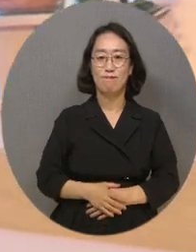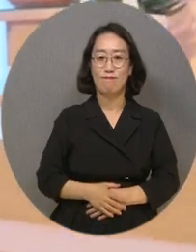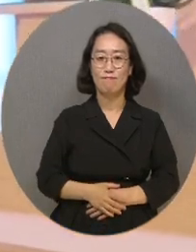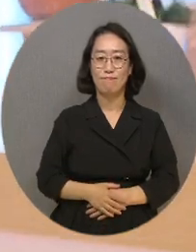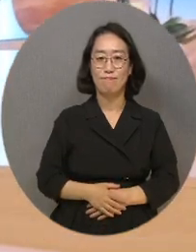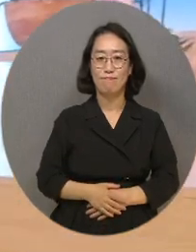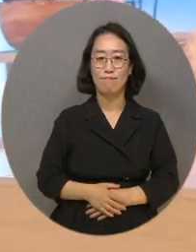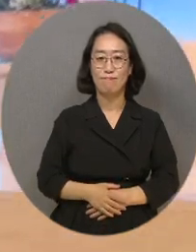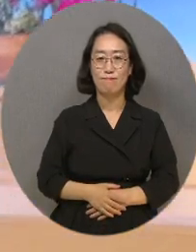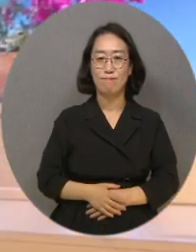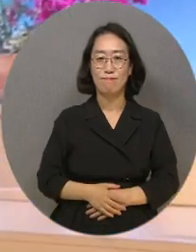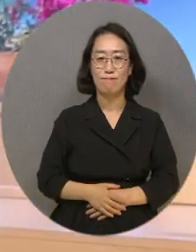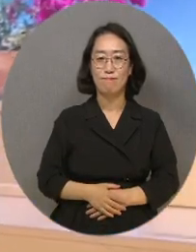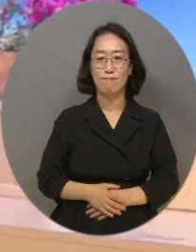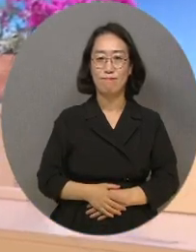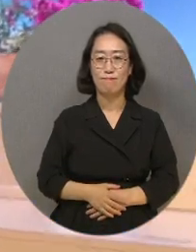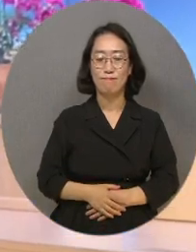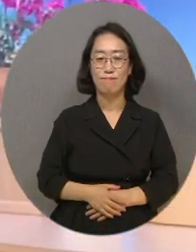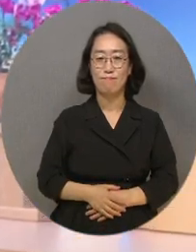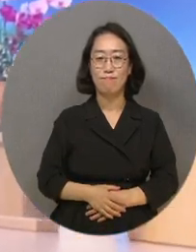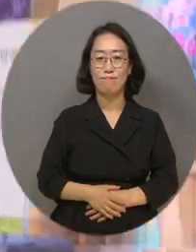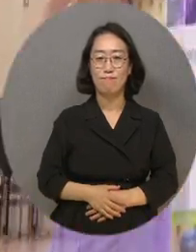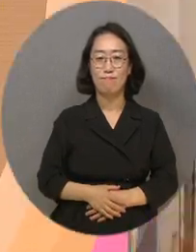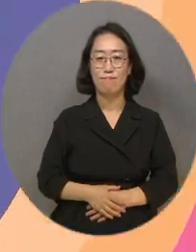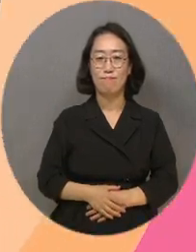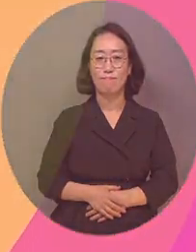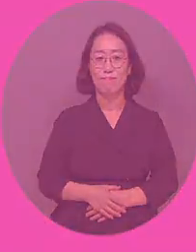복지TV 경기방송 권영찬입니다.